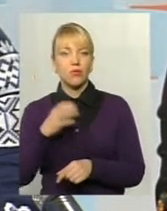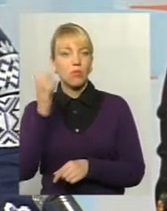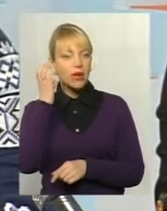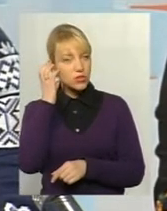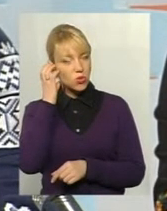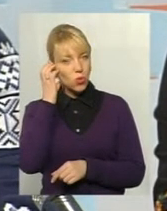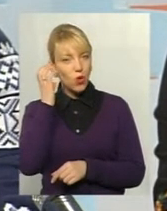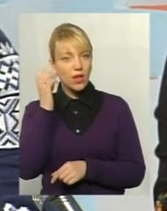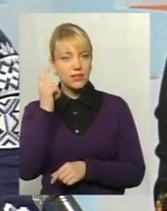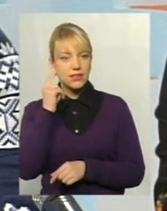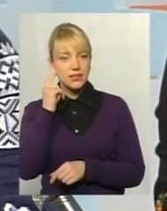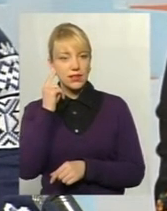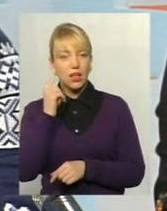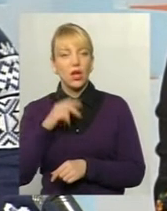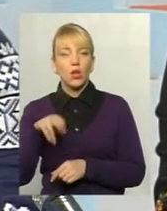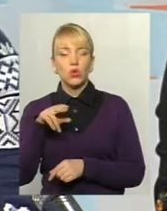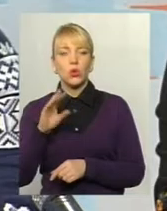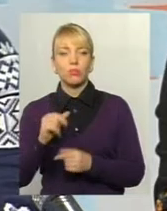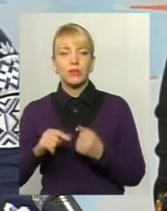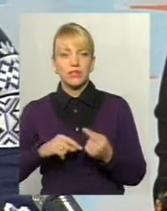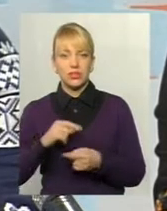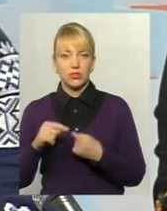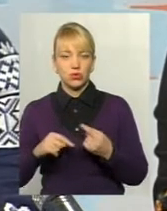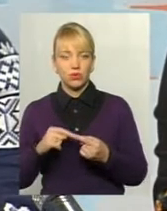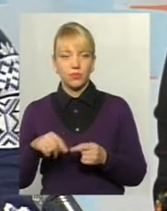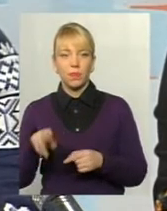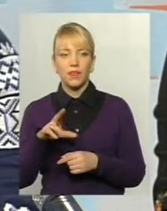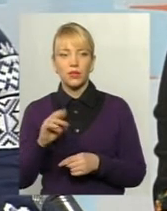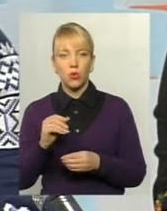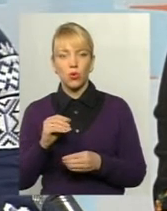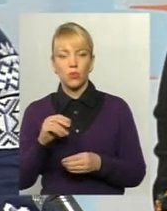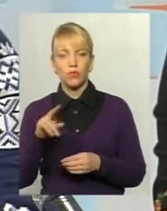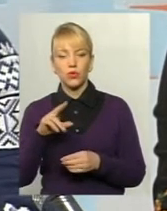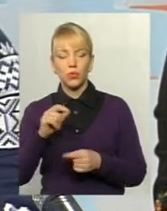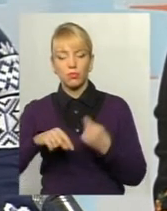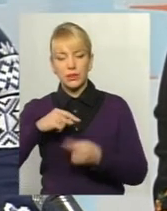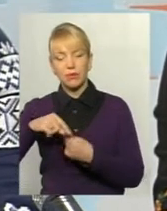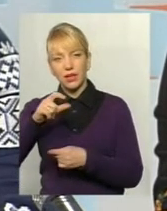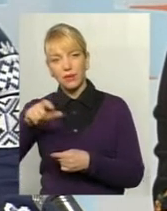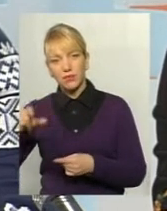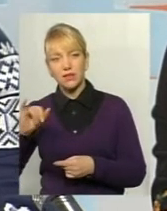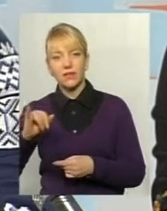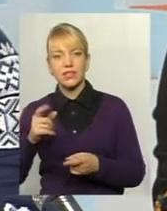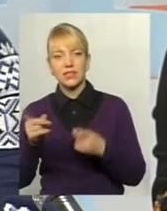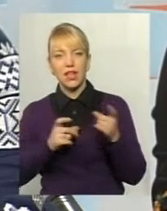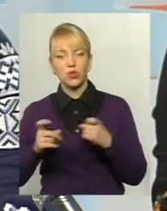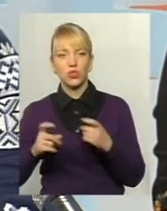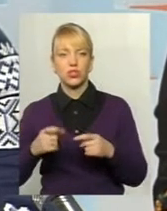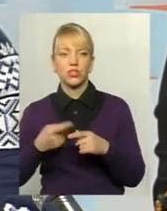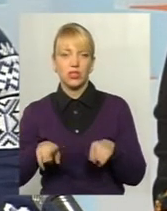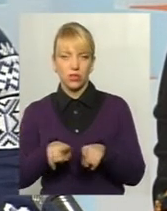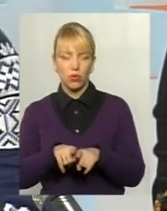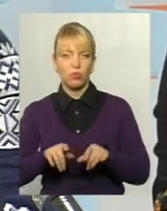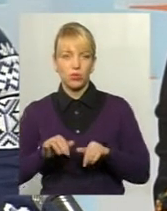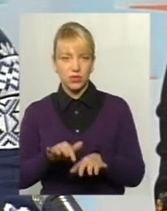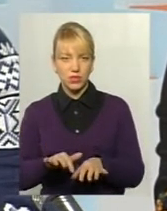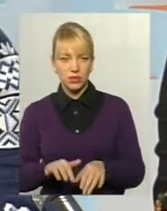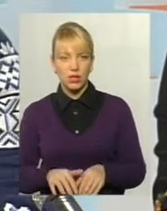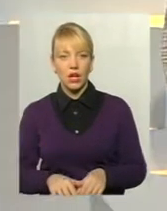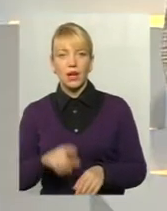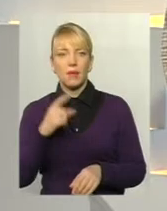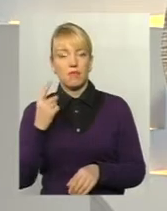прислухатися до бізнесу, до підприємців і залучити їх до цього процесу.